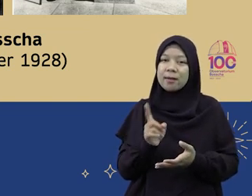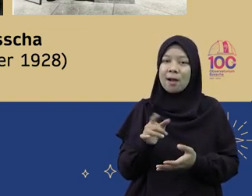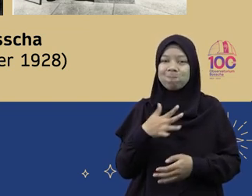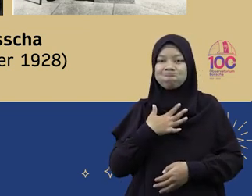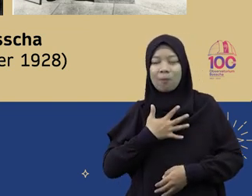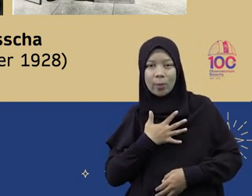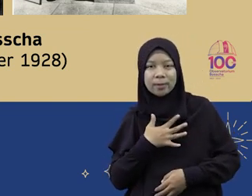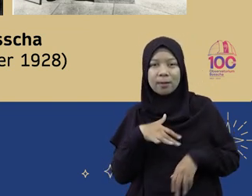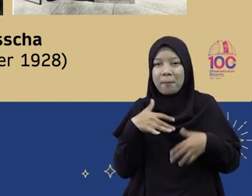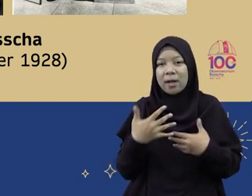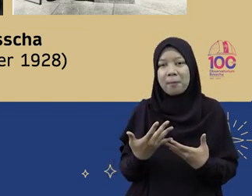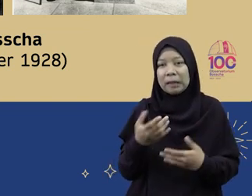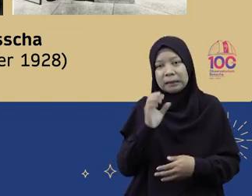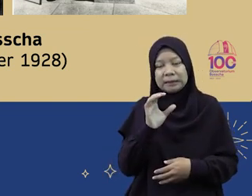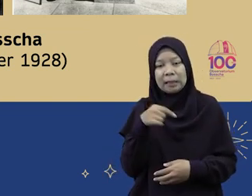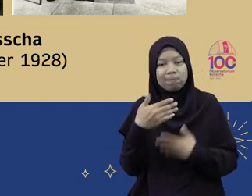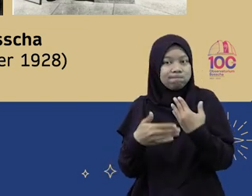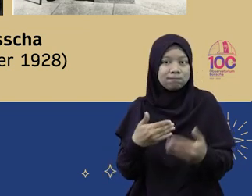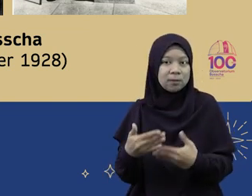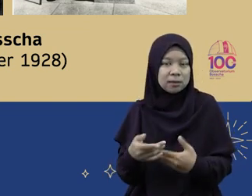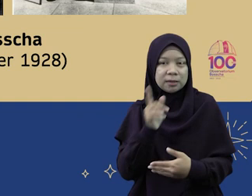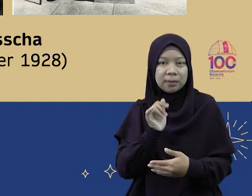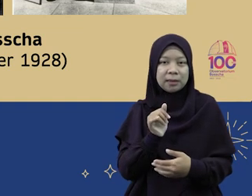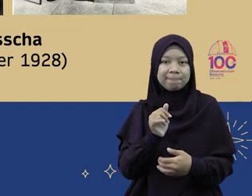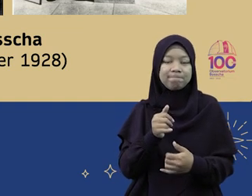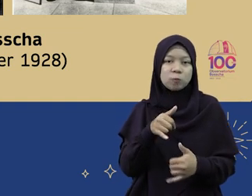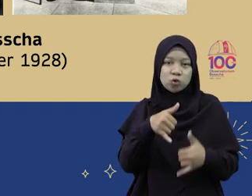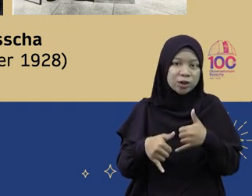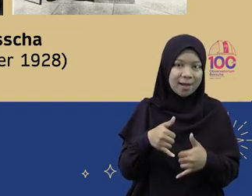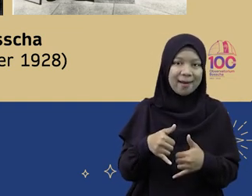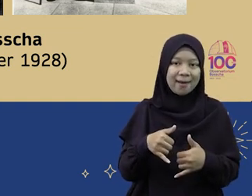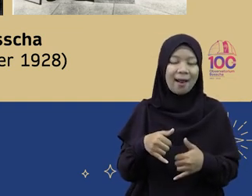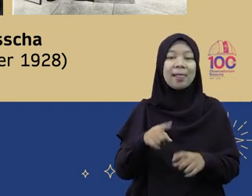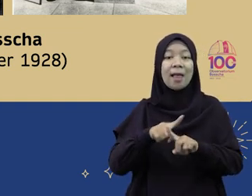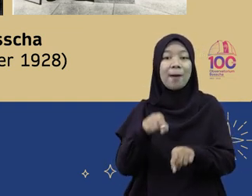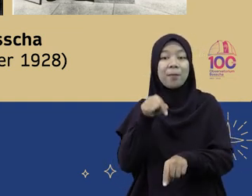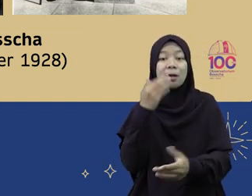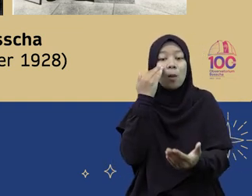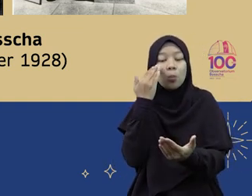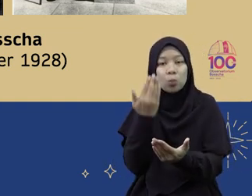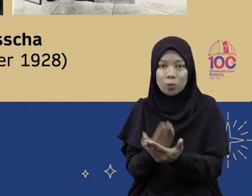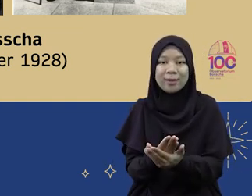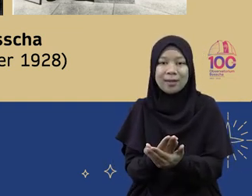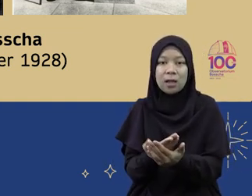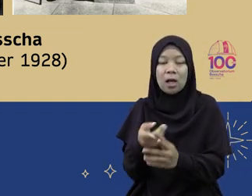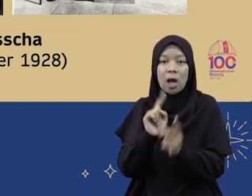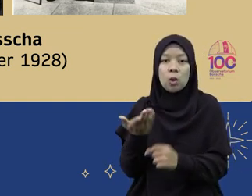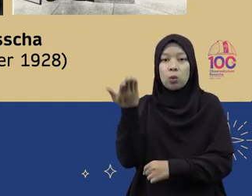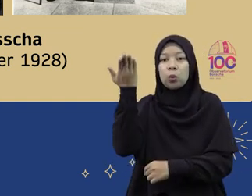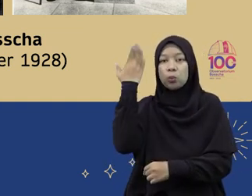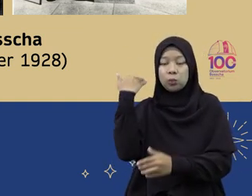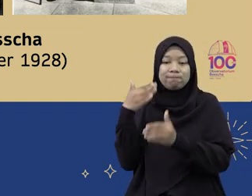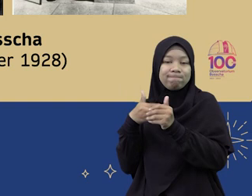kegelisahan ya bagaimana caranya dan suatu tantangan dan ini membuktikan bahwa pendahulu kita mampu